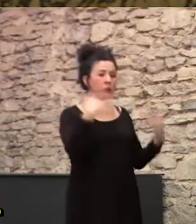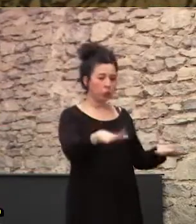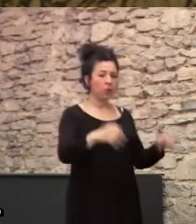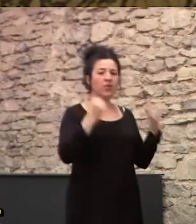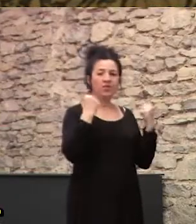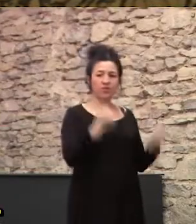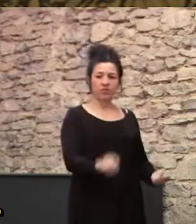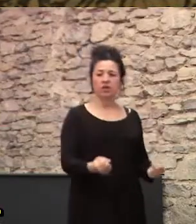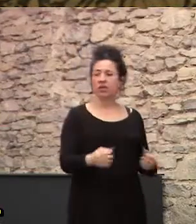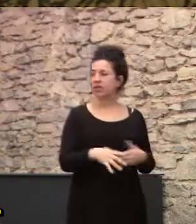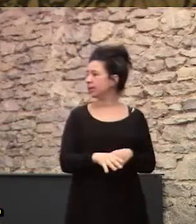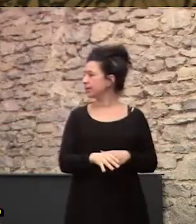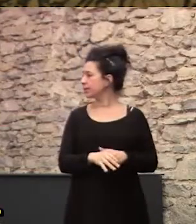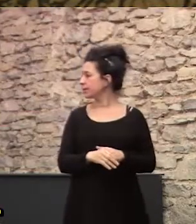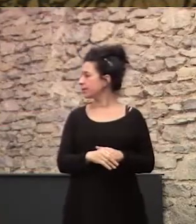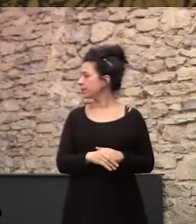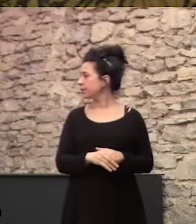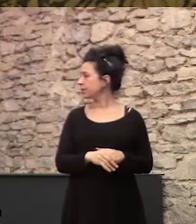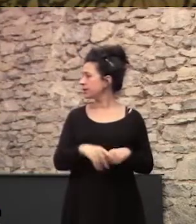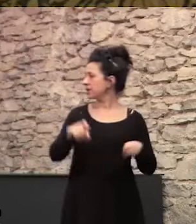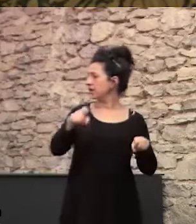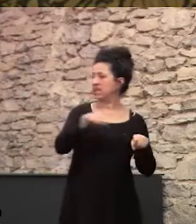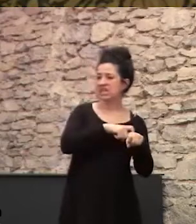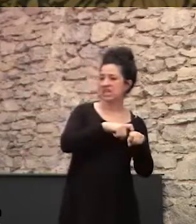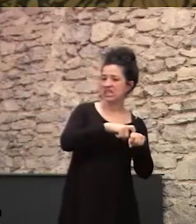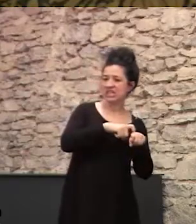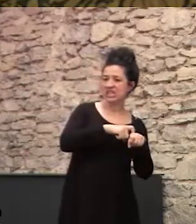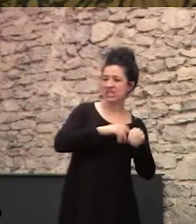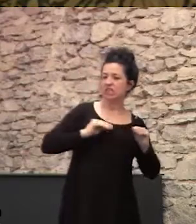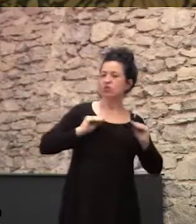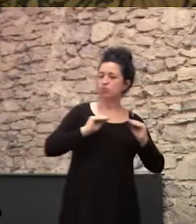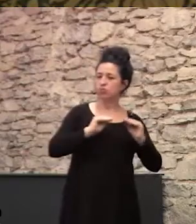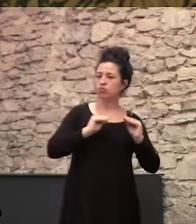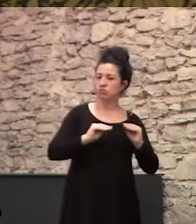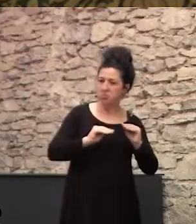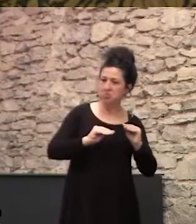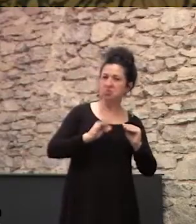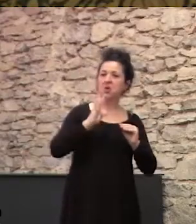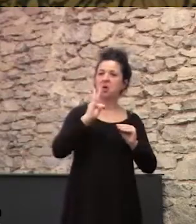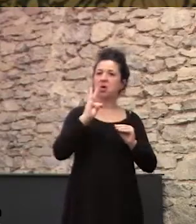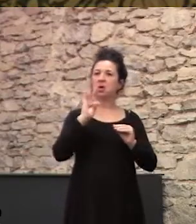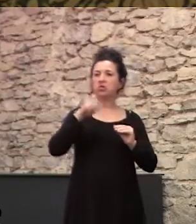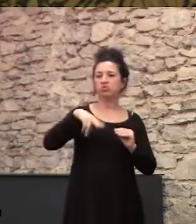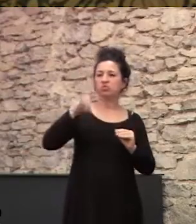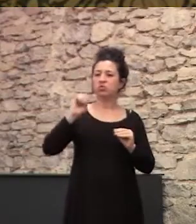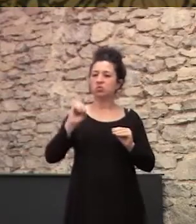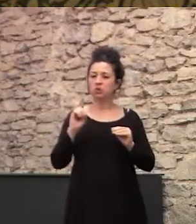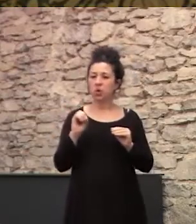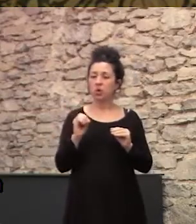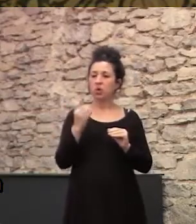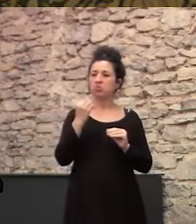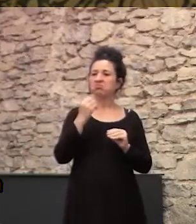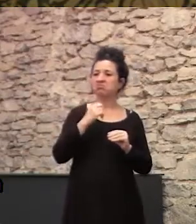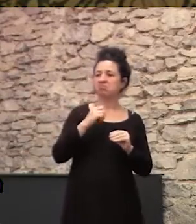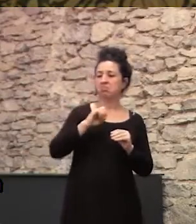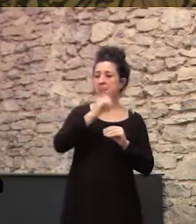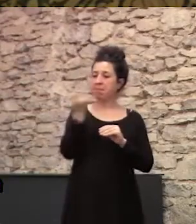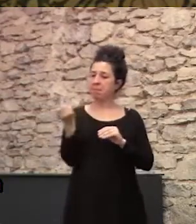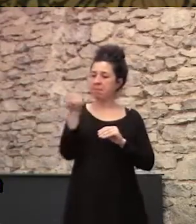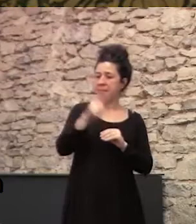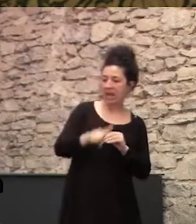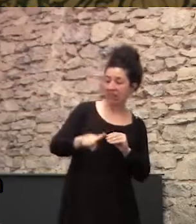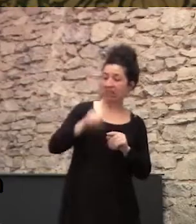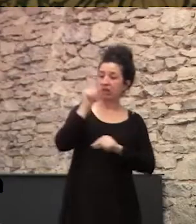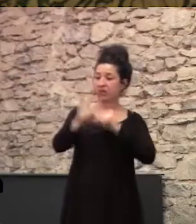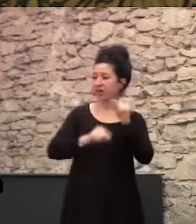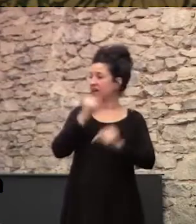Agirre fuerte ari dela, estilo propio bat sortzen, eta tonoa aipatzen zenuela, kritikatzen zaio tono beretsuak nabilela, eta hori, baina